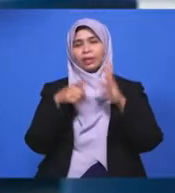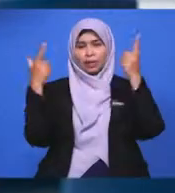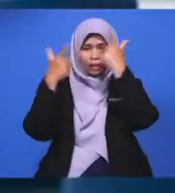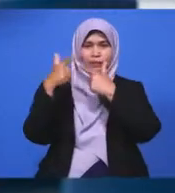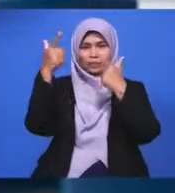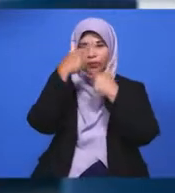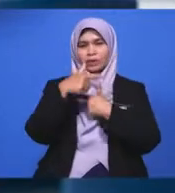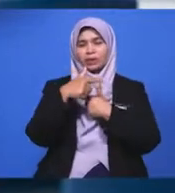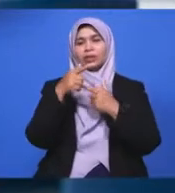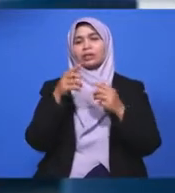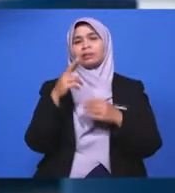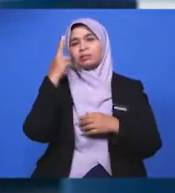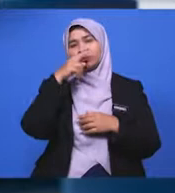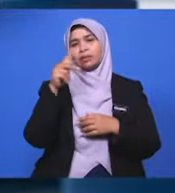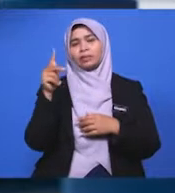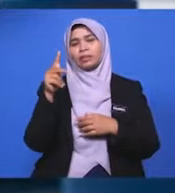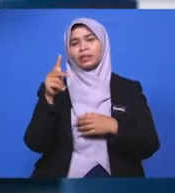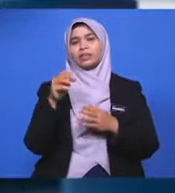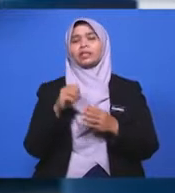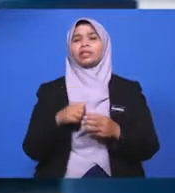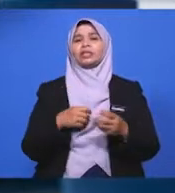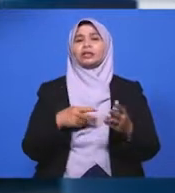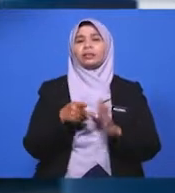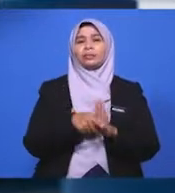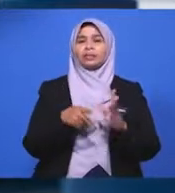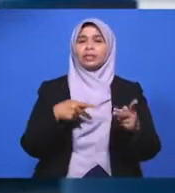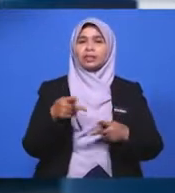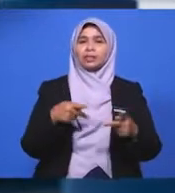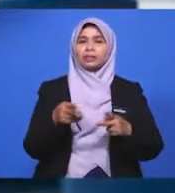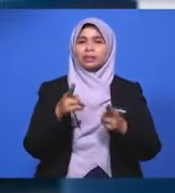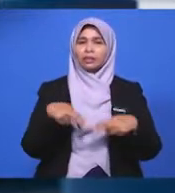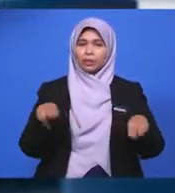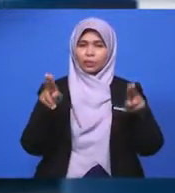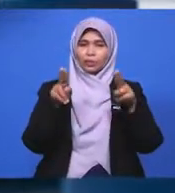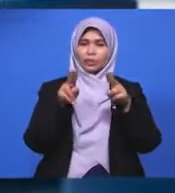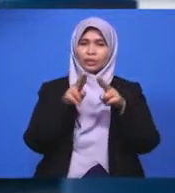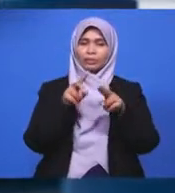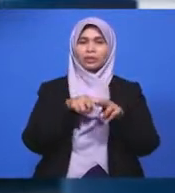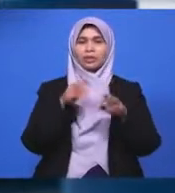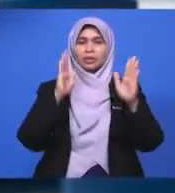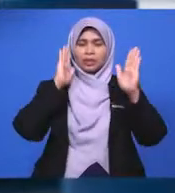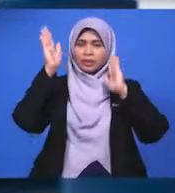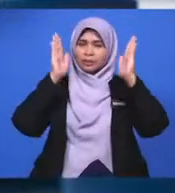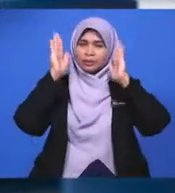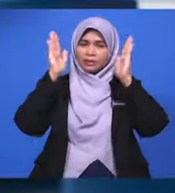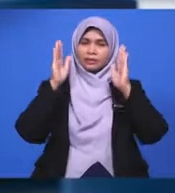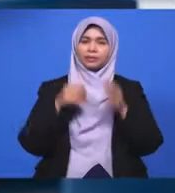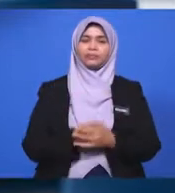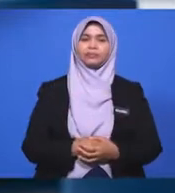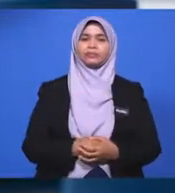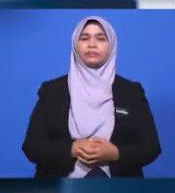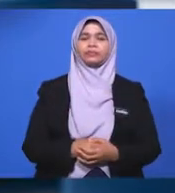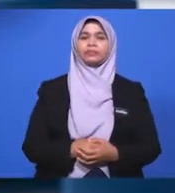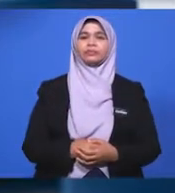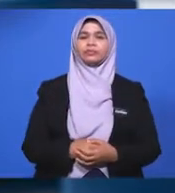ini merupakan sektor perkhidmatan yang utama di Malaysia sejak awal